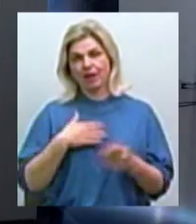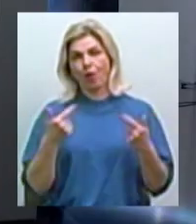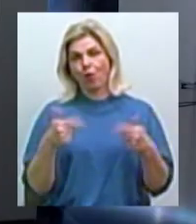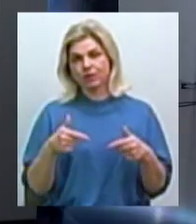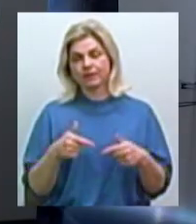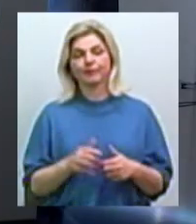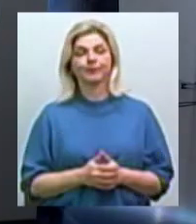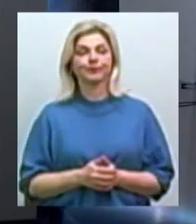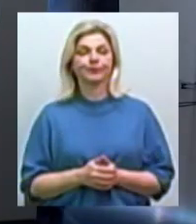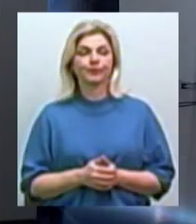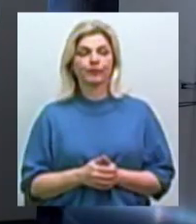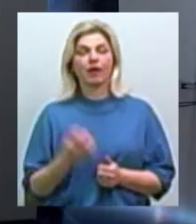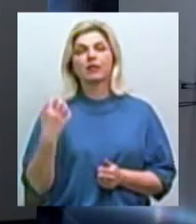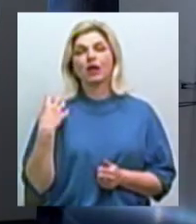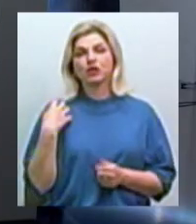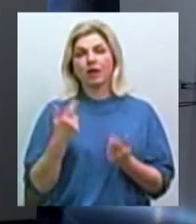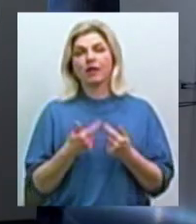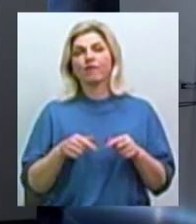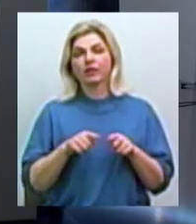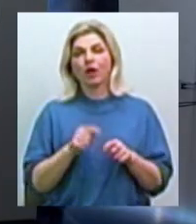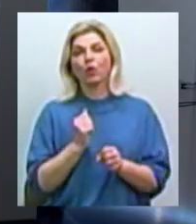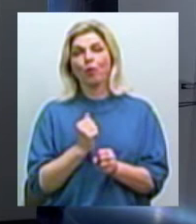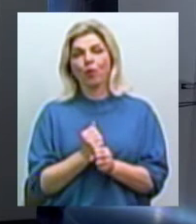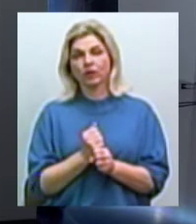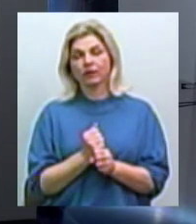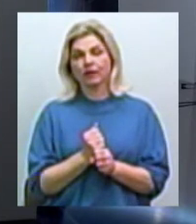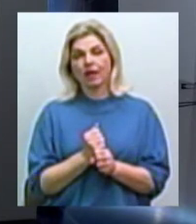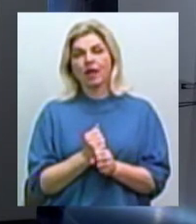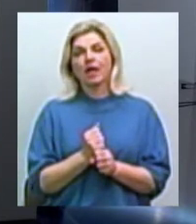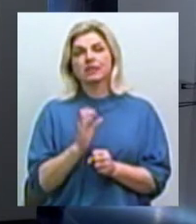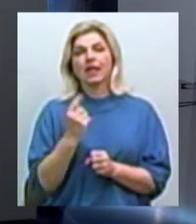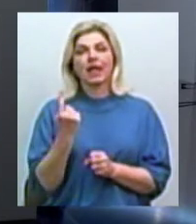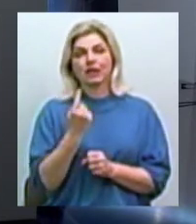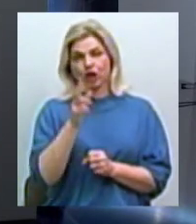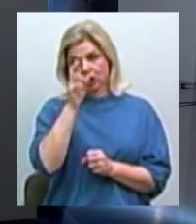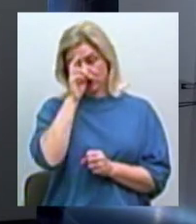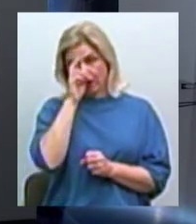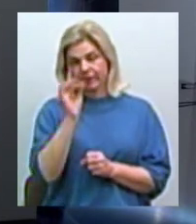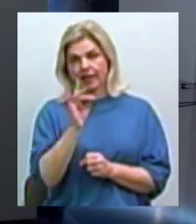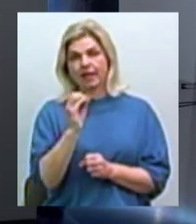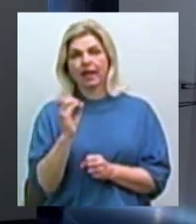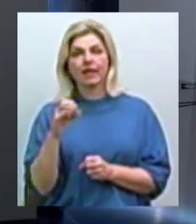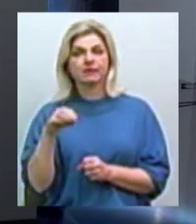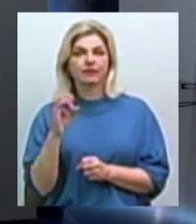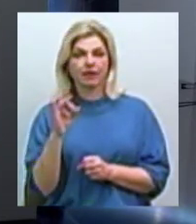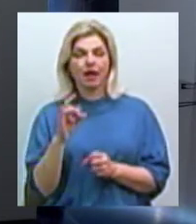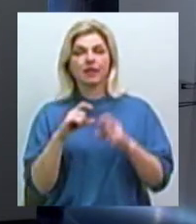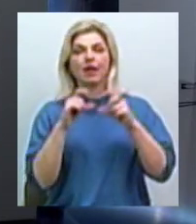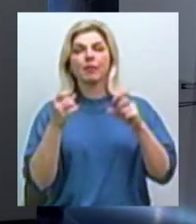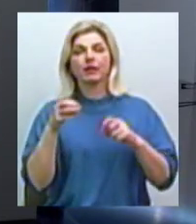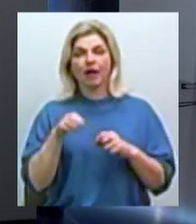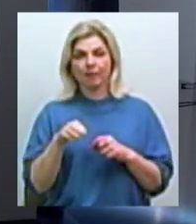в студії. Начальниця відділу з роботи по роботі з єдиним державним демографічним реєстром Департаменту з